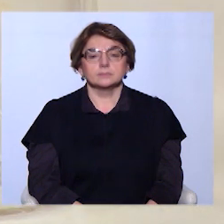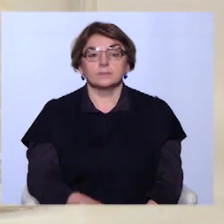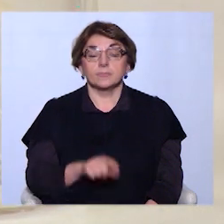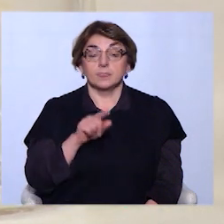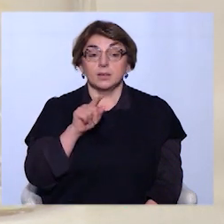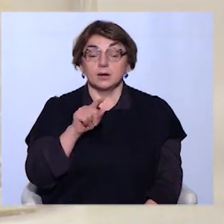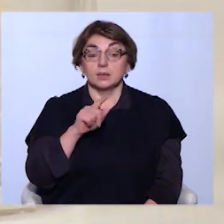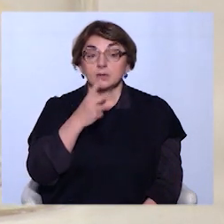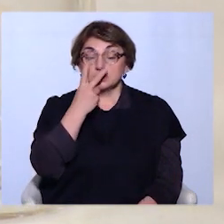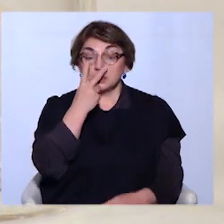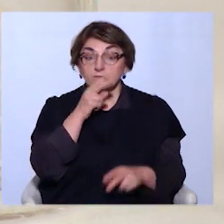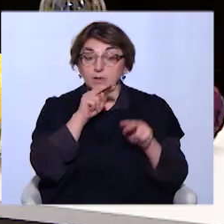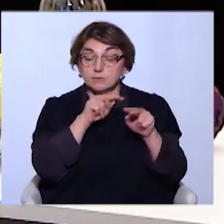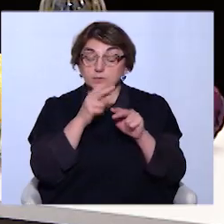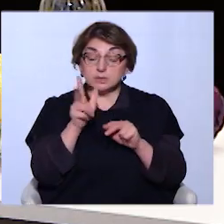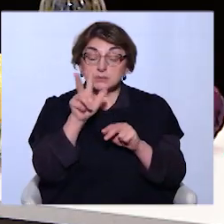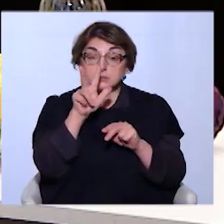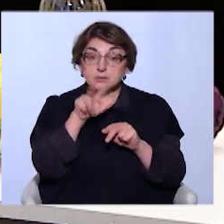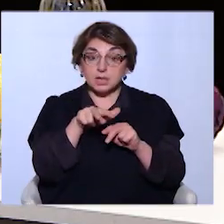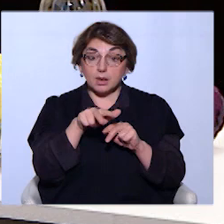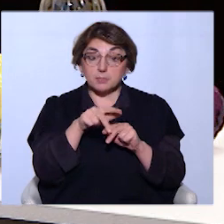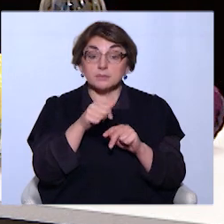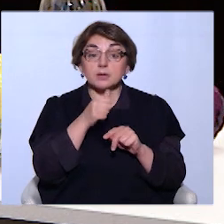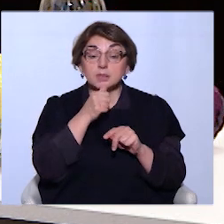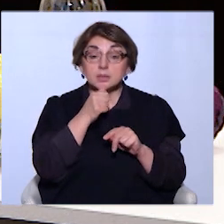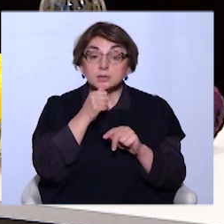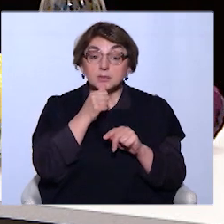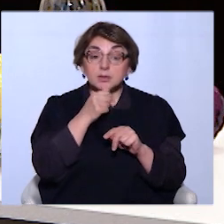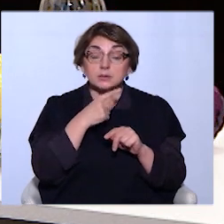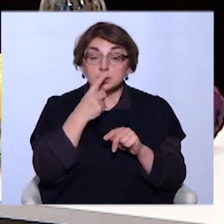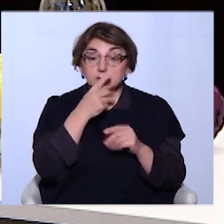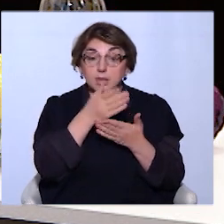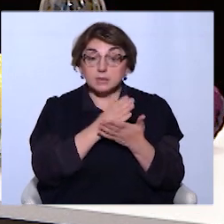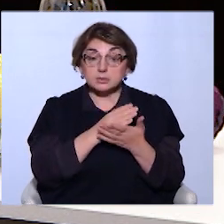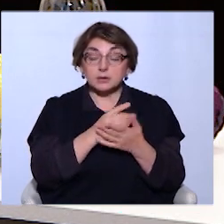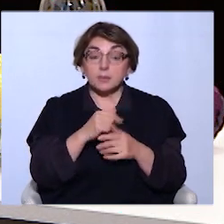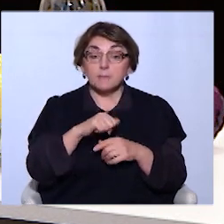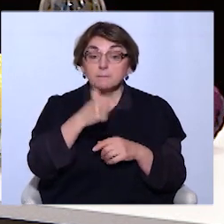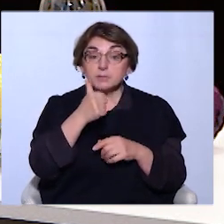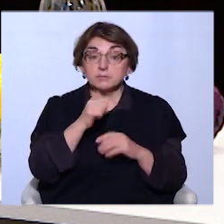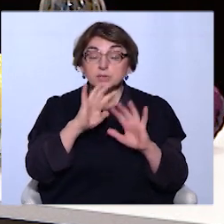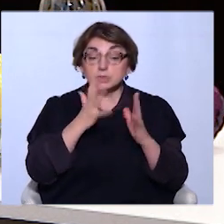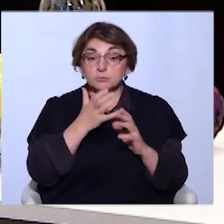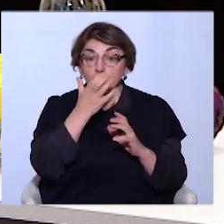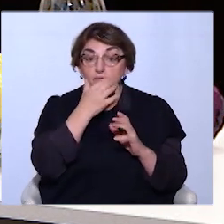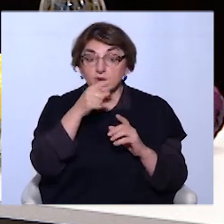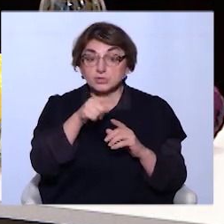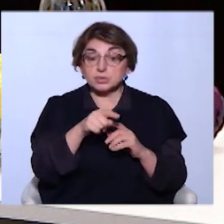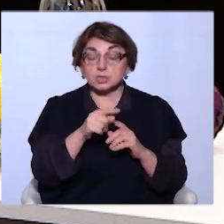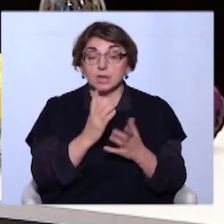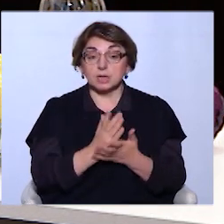ესე იგი, დავაკვირდეთ სამივე ექსპერიმენტის ნაწილს. პირველ შემთხვევაში